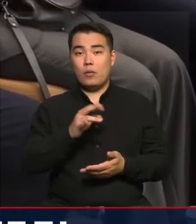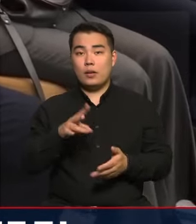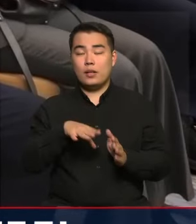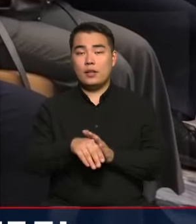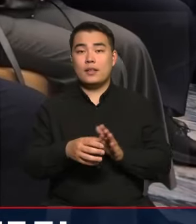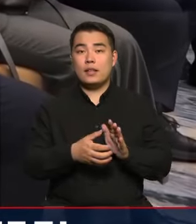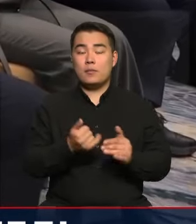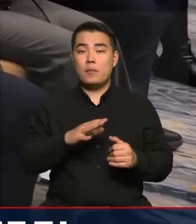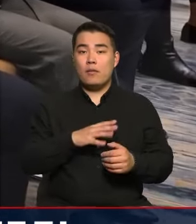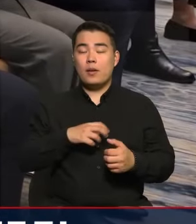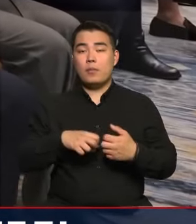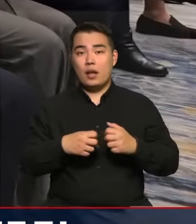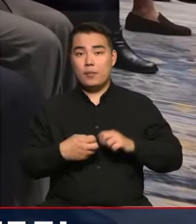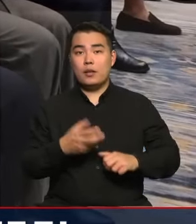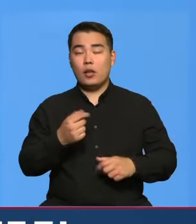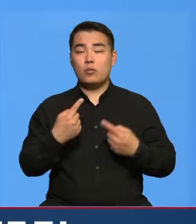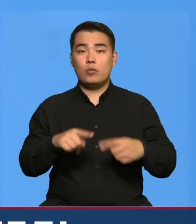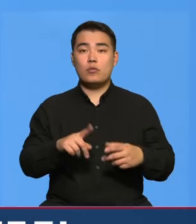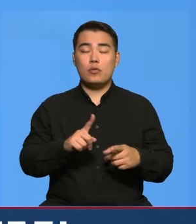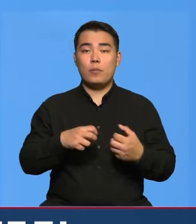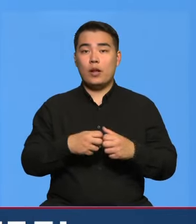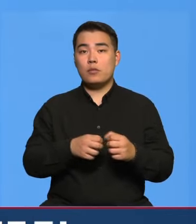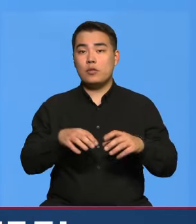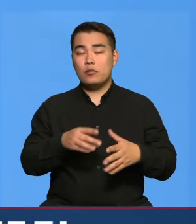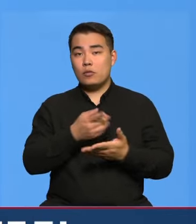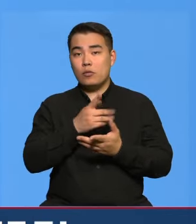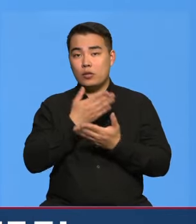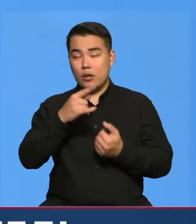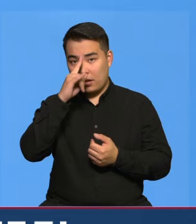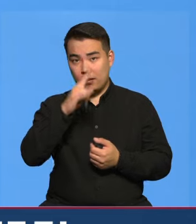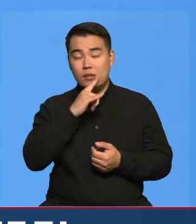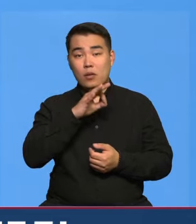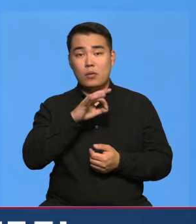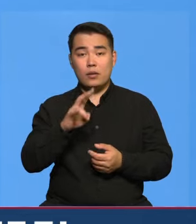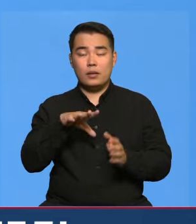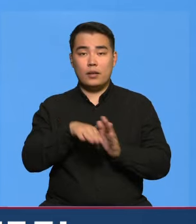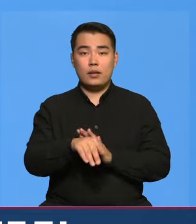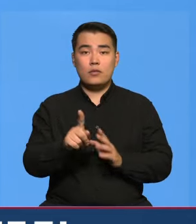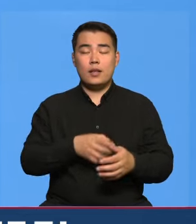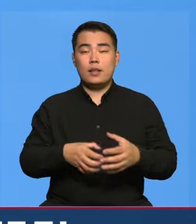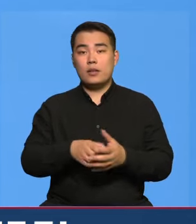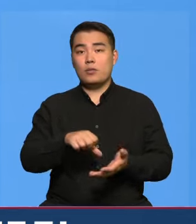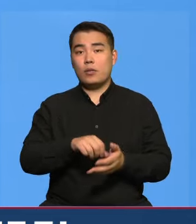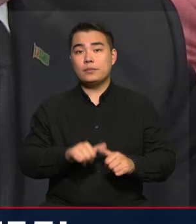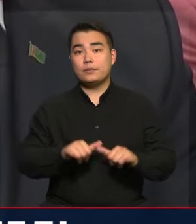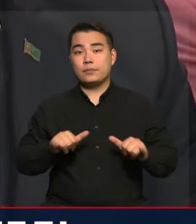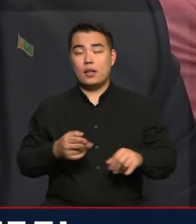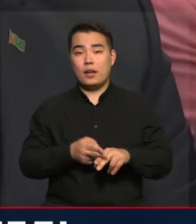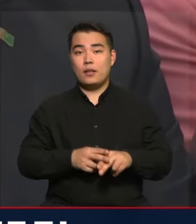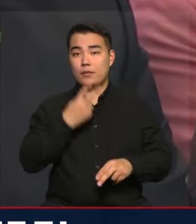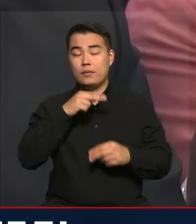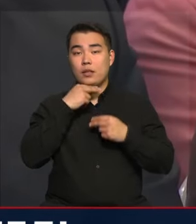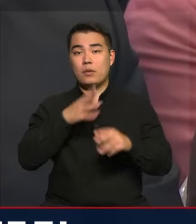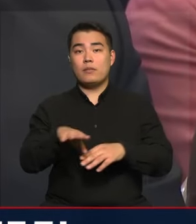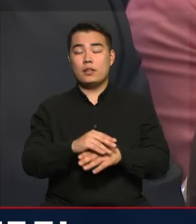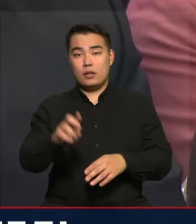кемшілік болғанымен бізде басқа балама жоқ. Сондықтан Қазақстан Біріккен ұлттар ұйымының рөлін нығайту бойынша осындай ұстанымдағы